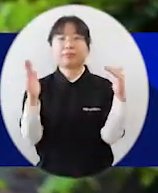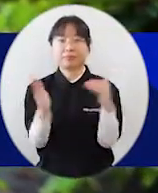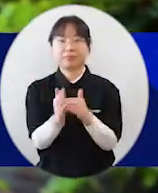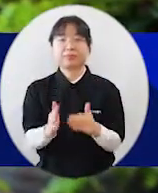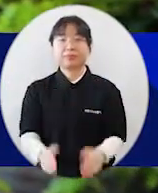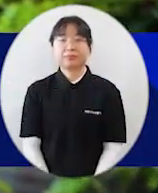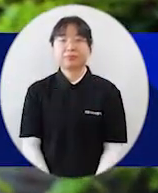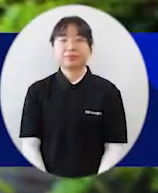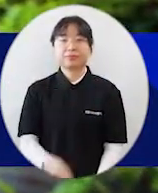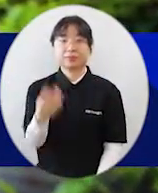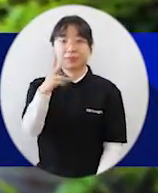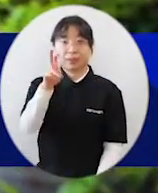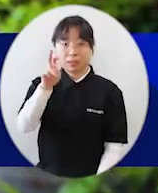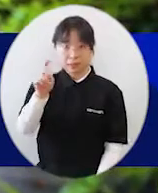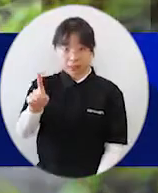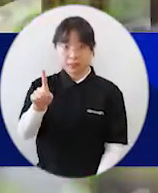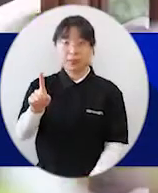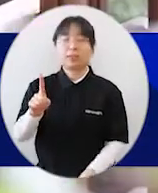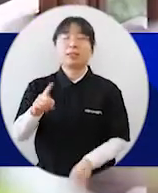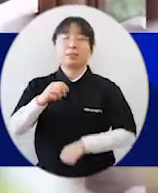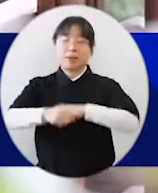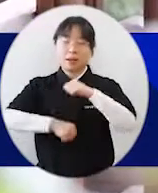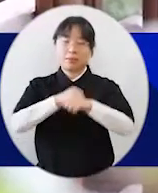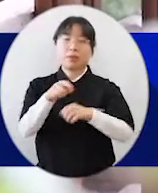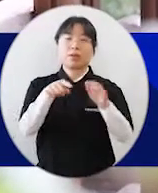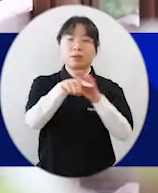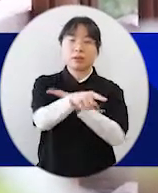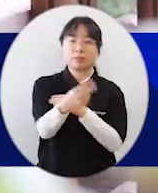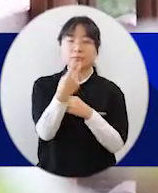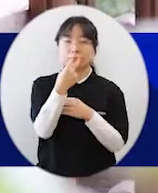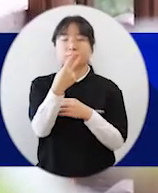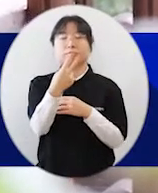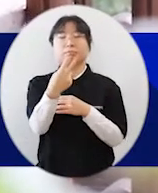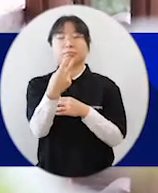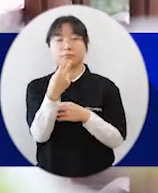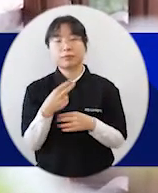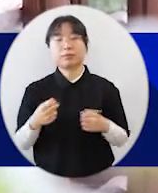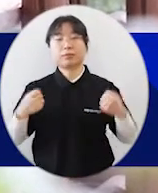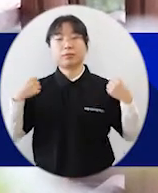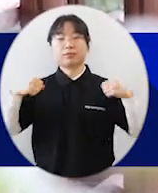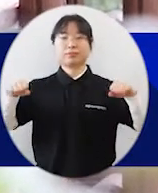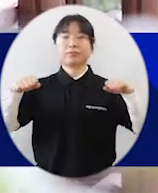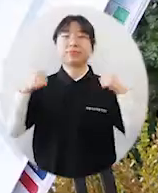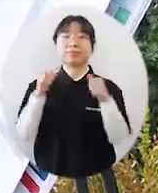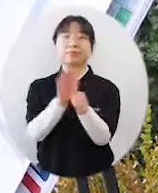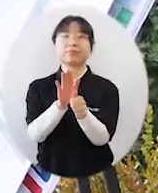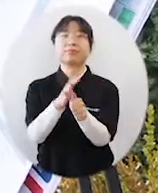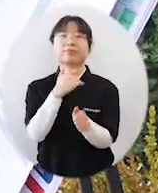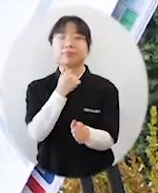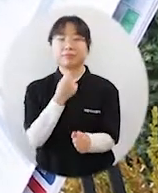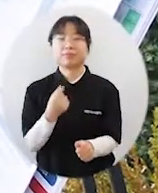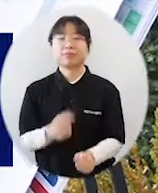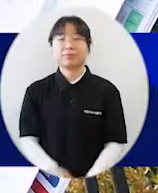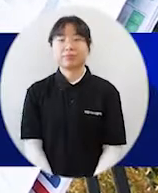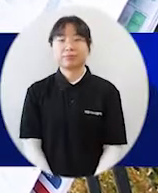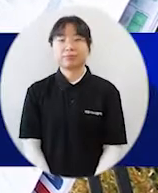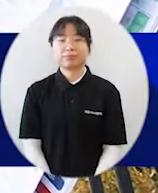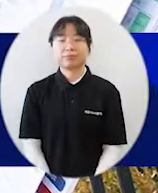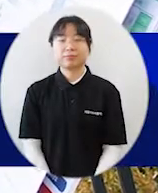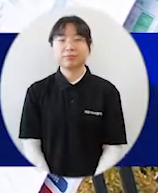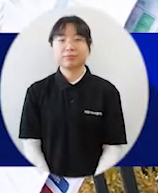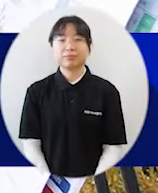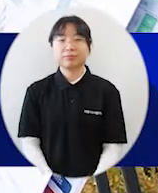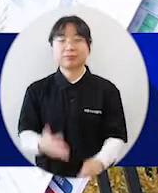2021년 에는 시민들이 마음껏 선 책을 누릴 수 있는 시간에 꼭 돌아오길 바랍니다 2020년 의왕시